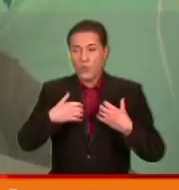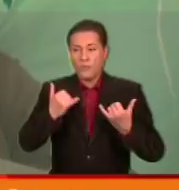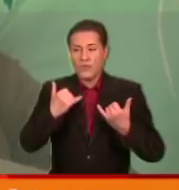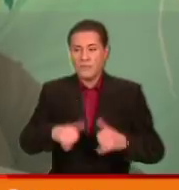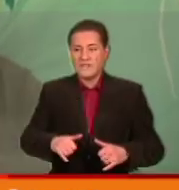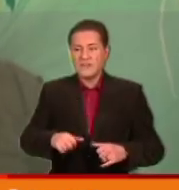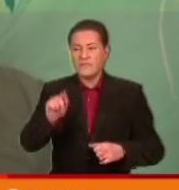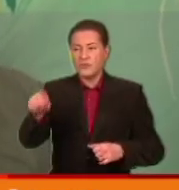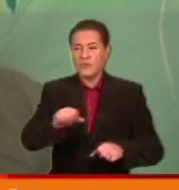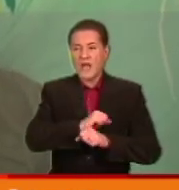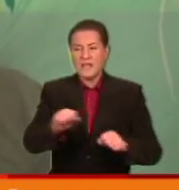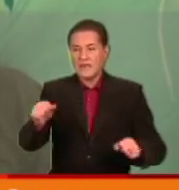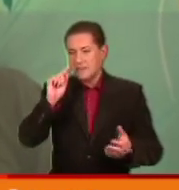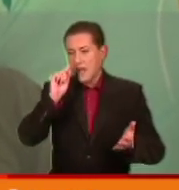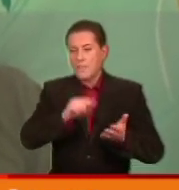Туда нельзя попасть,